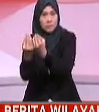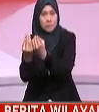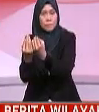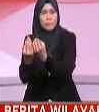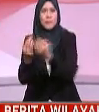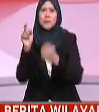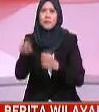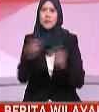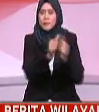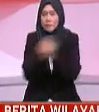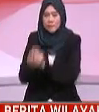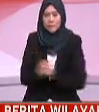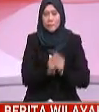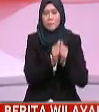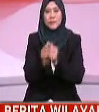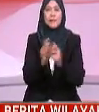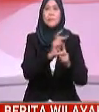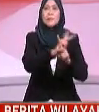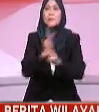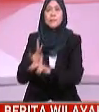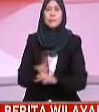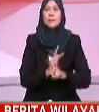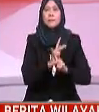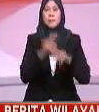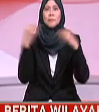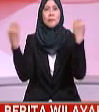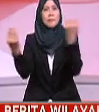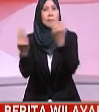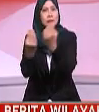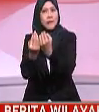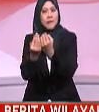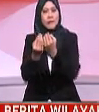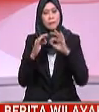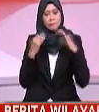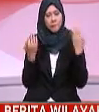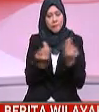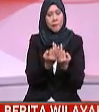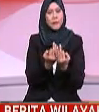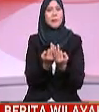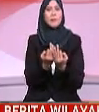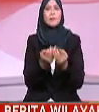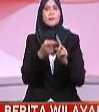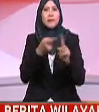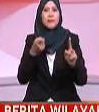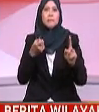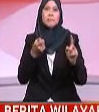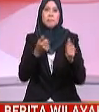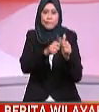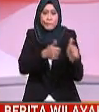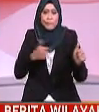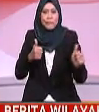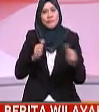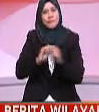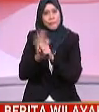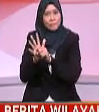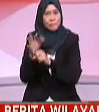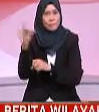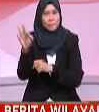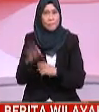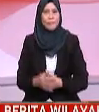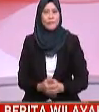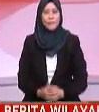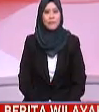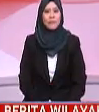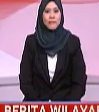agar bersama-sama menjaga komuniti sekeliling dan keluarga masing-masing daripada risiko jangkitan COVID-19.